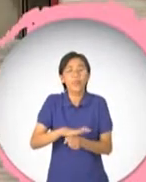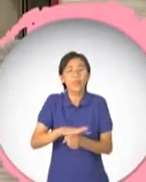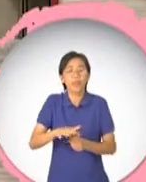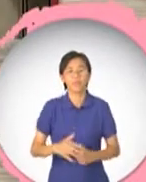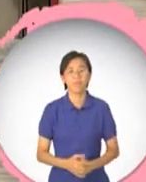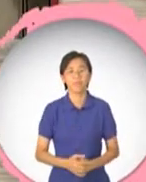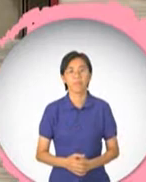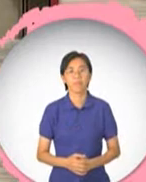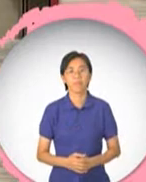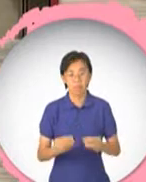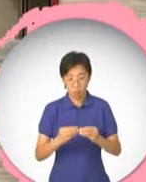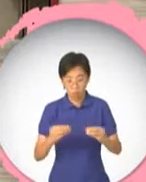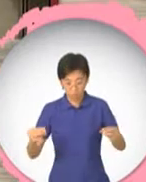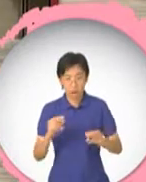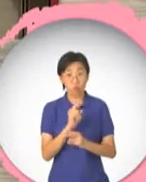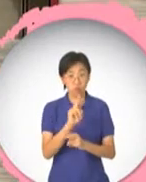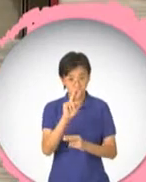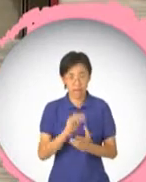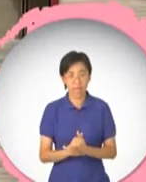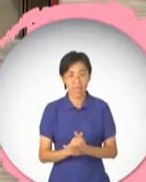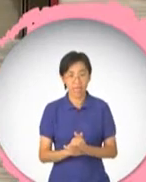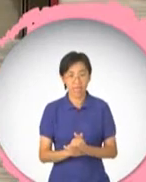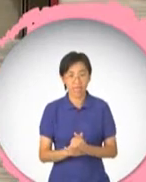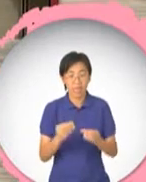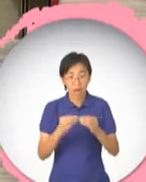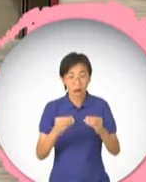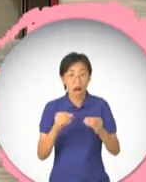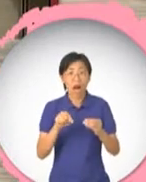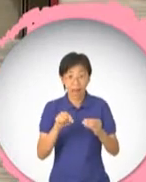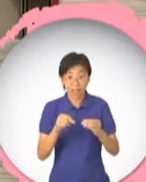ความยาว2เท่าเหรอครับอาจารย์ครับ ค่ะเป็น2เท่าของไส้กรอกนะคะ